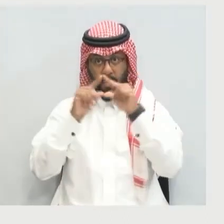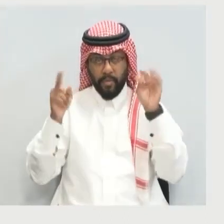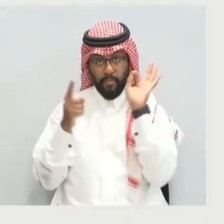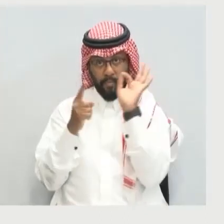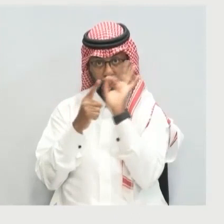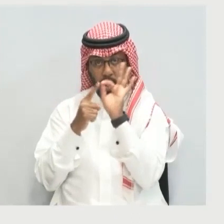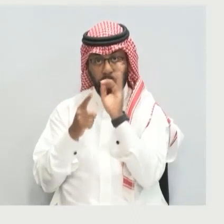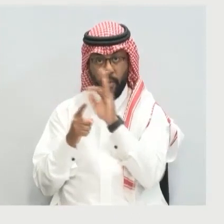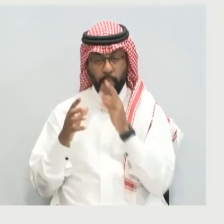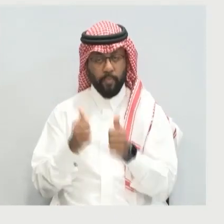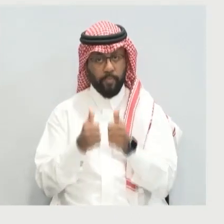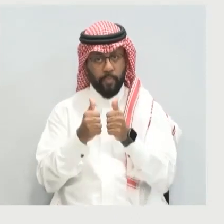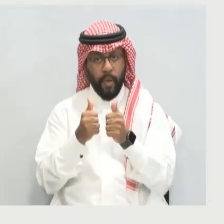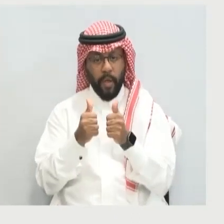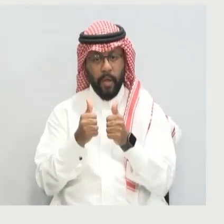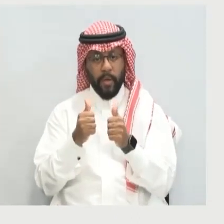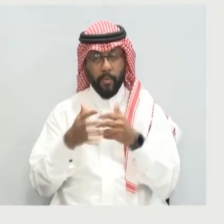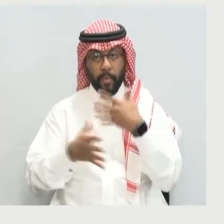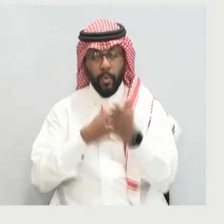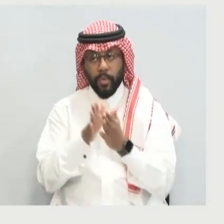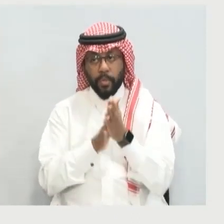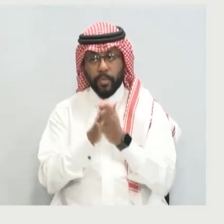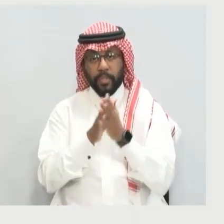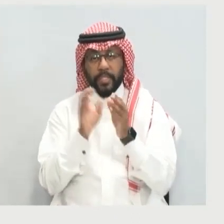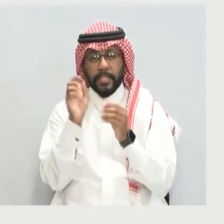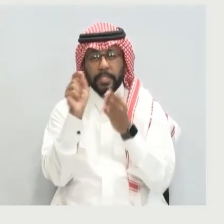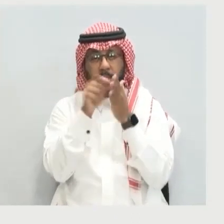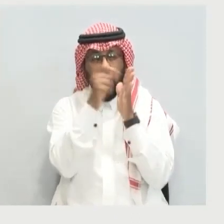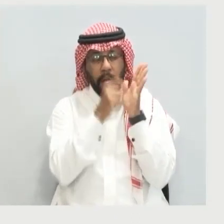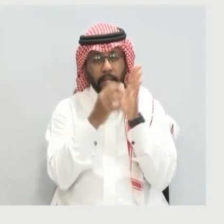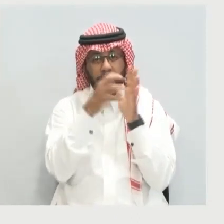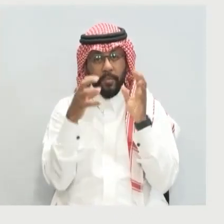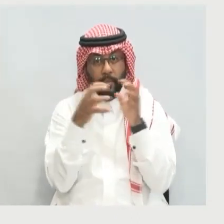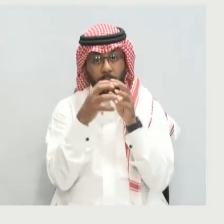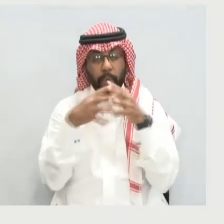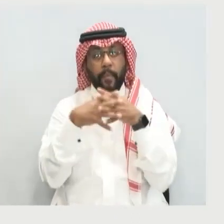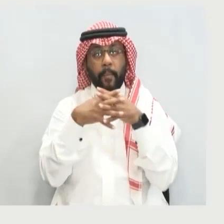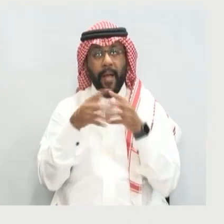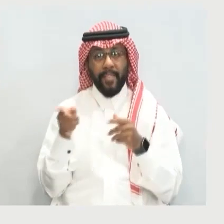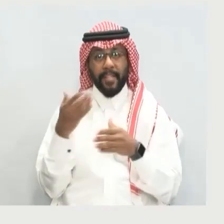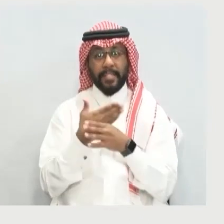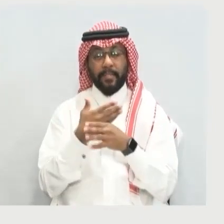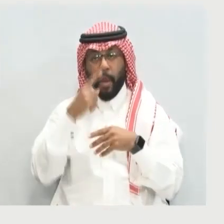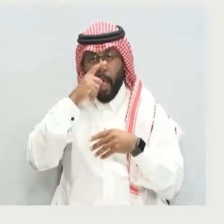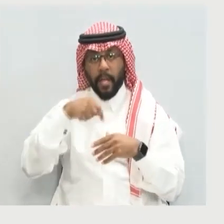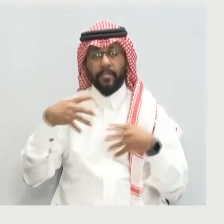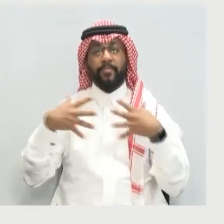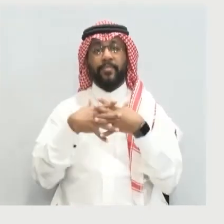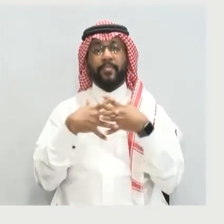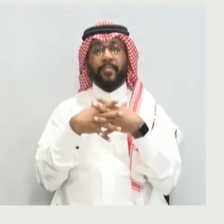الادنى يعني الحد القليل من الطاقه لدى الجزيئات المتفاعله واللازمه